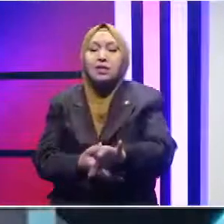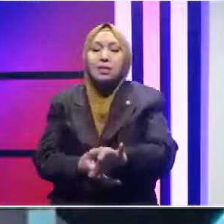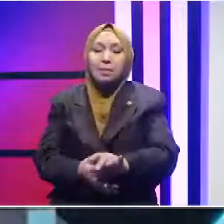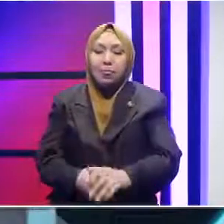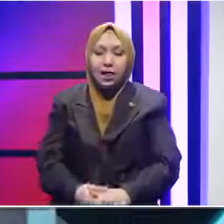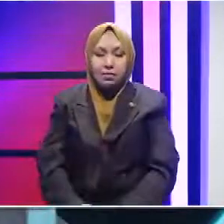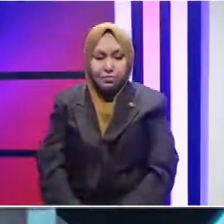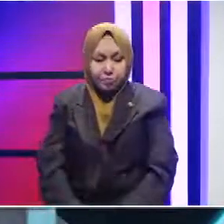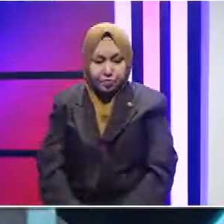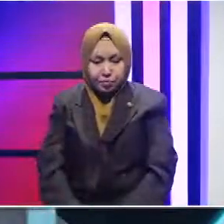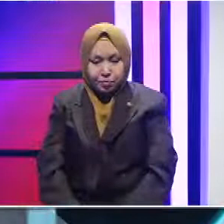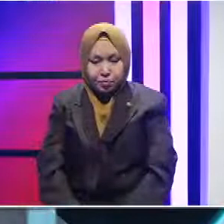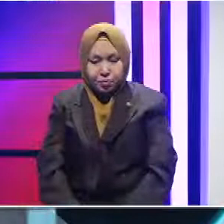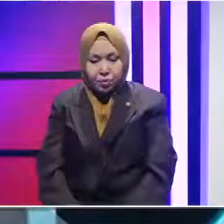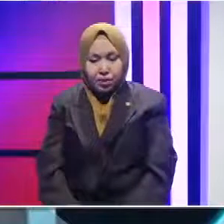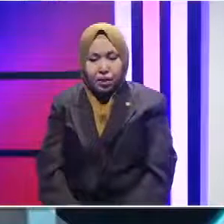الرجيم